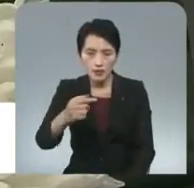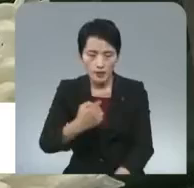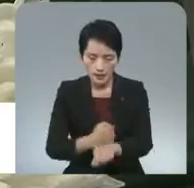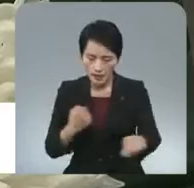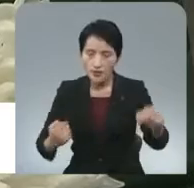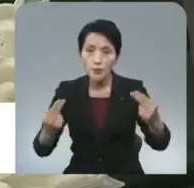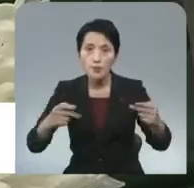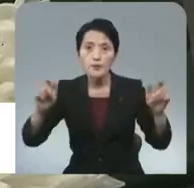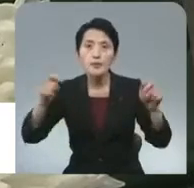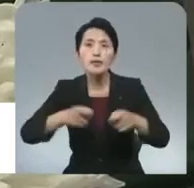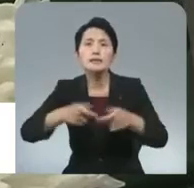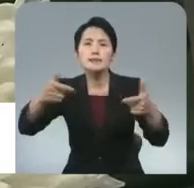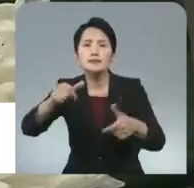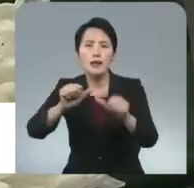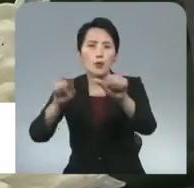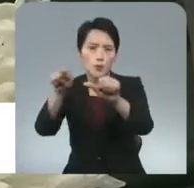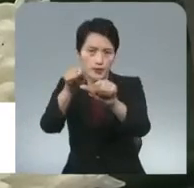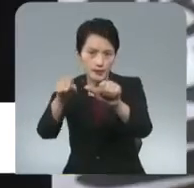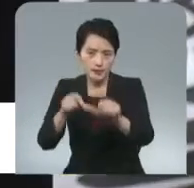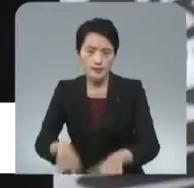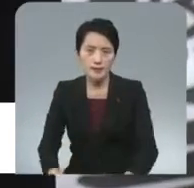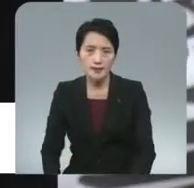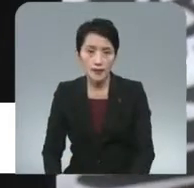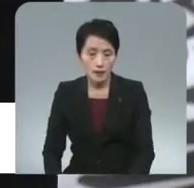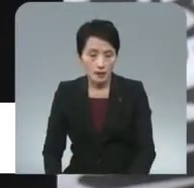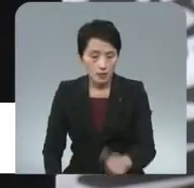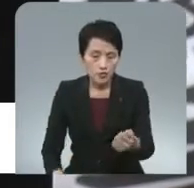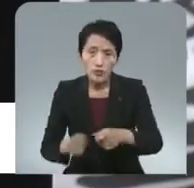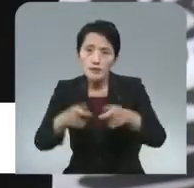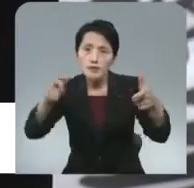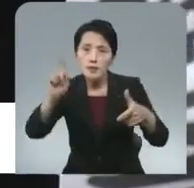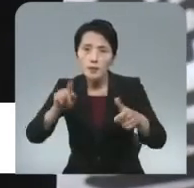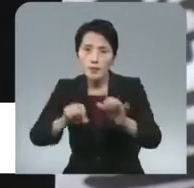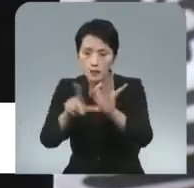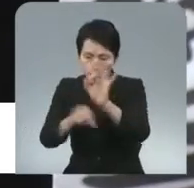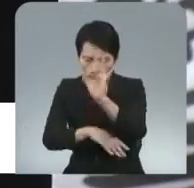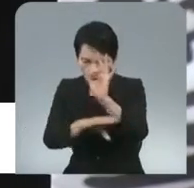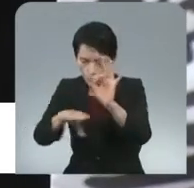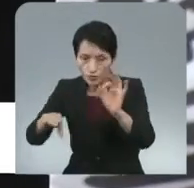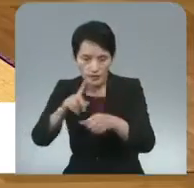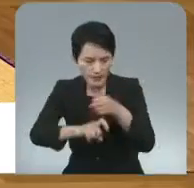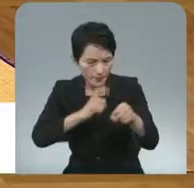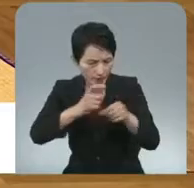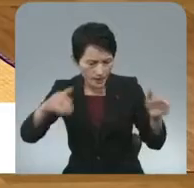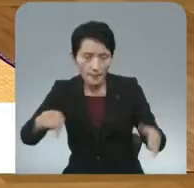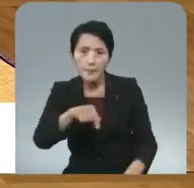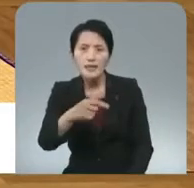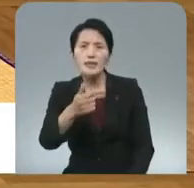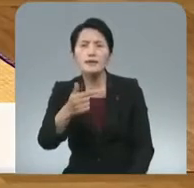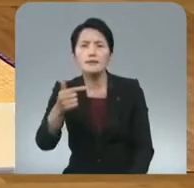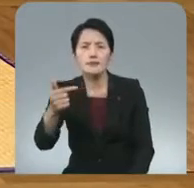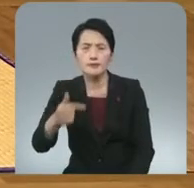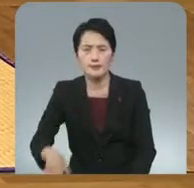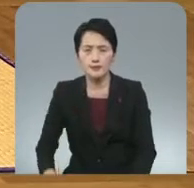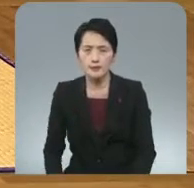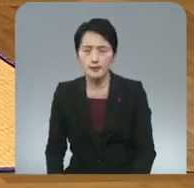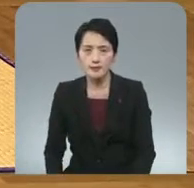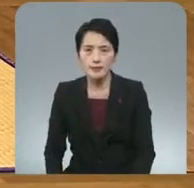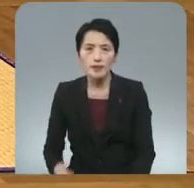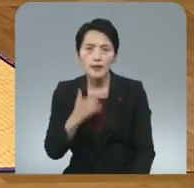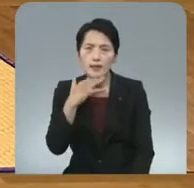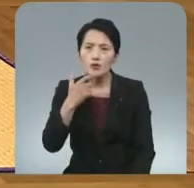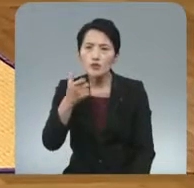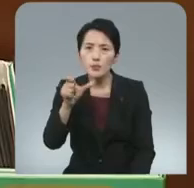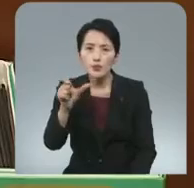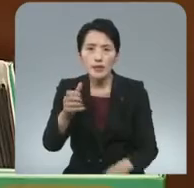71个月减少。今年截至十月，累计新生儿人数为22.4万人，继去年之后，预计今